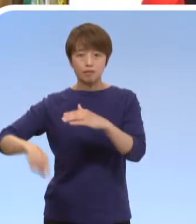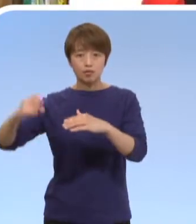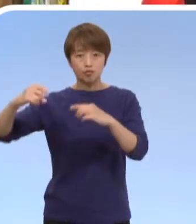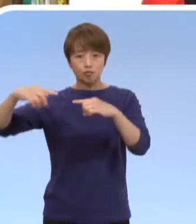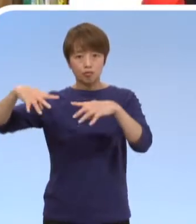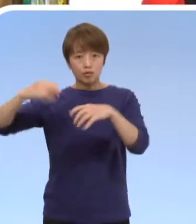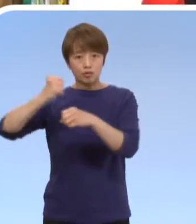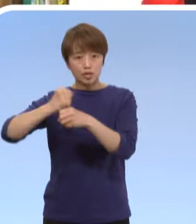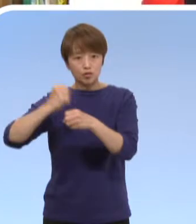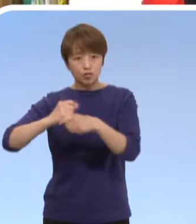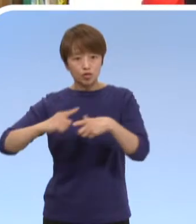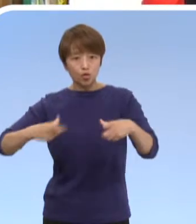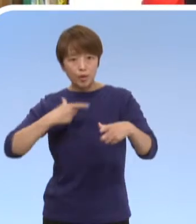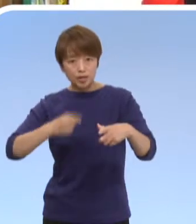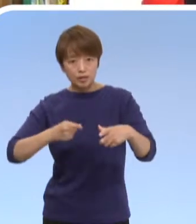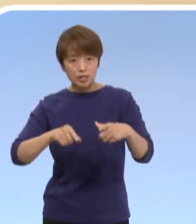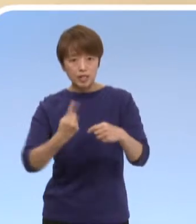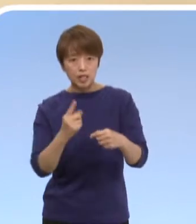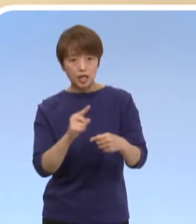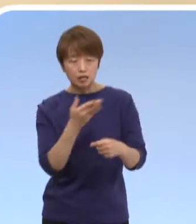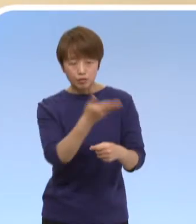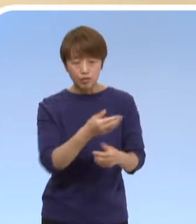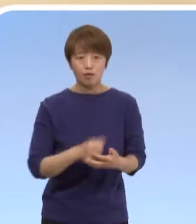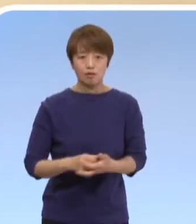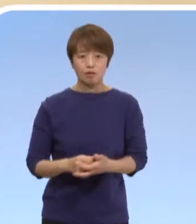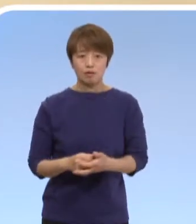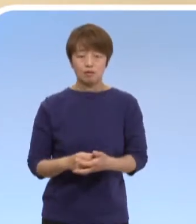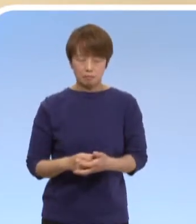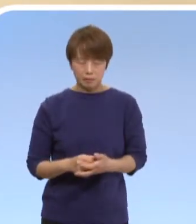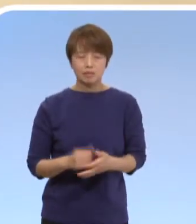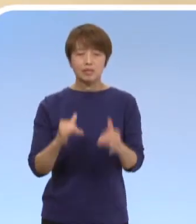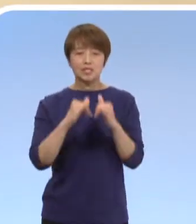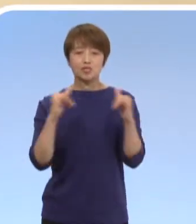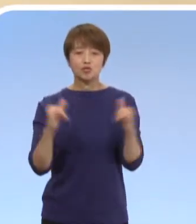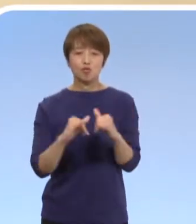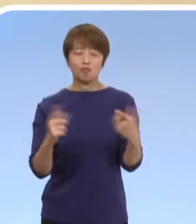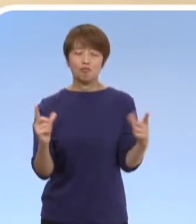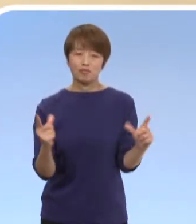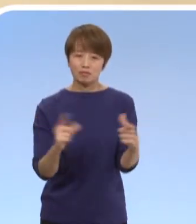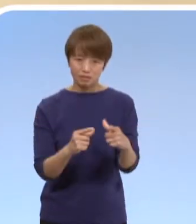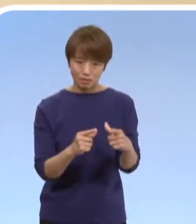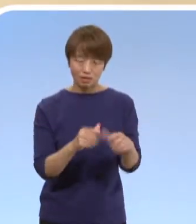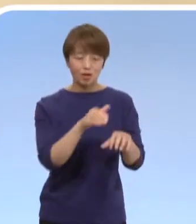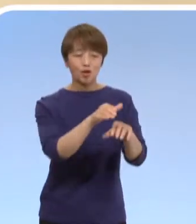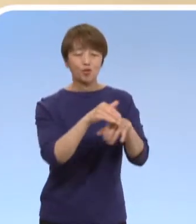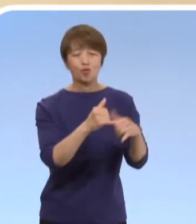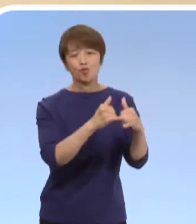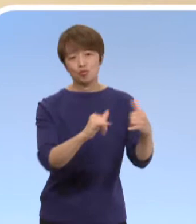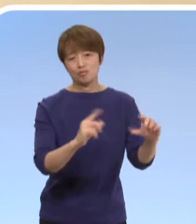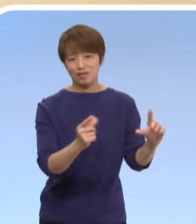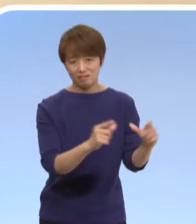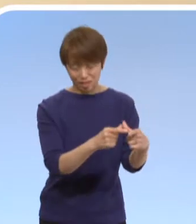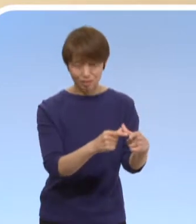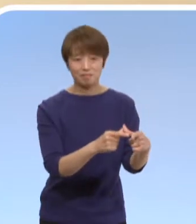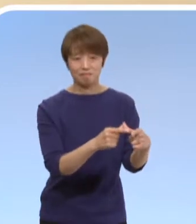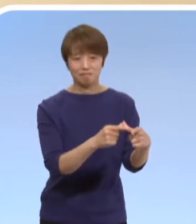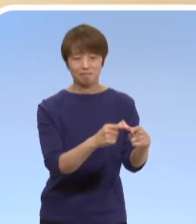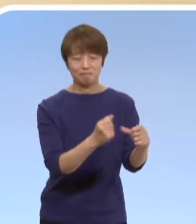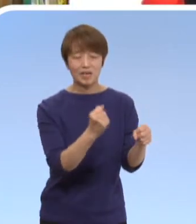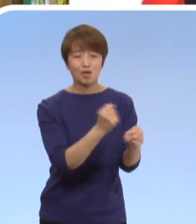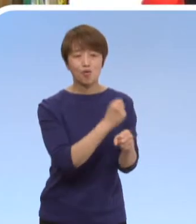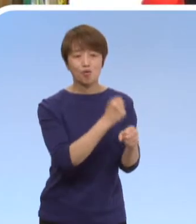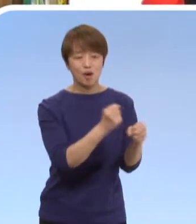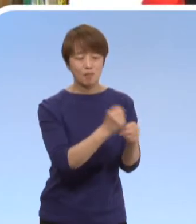発電を広めたいと思われたんですか？ はい、残念ながら人口も減ってきて、例えば農業される方も減ってきてます